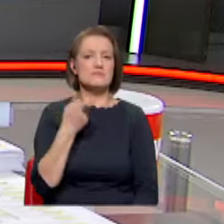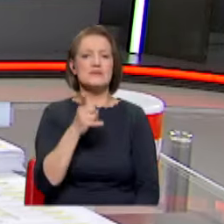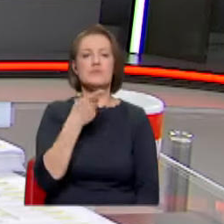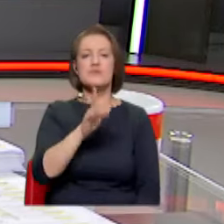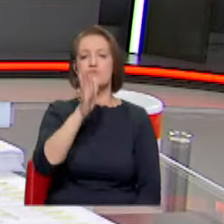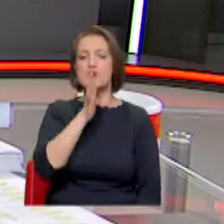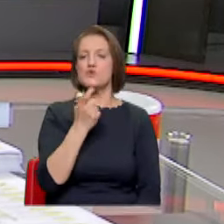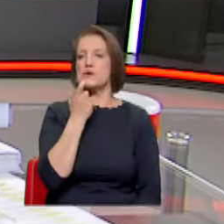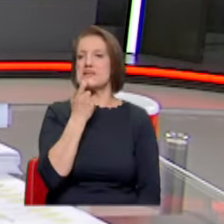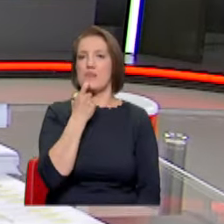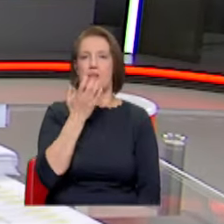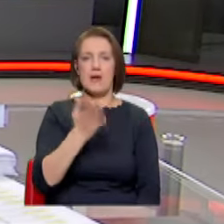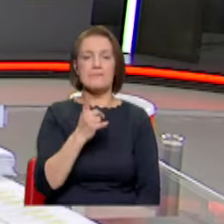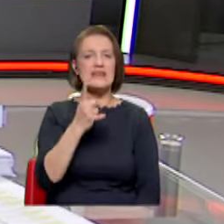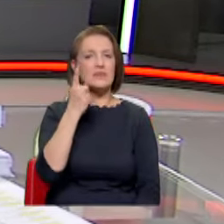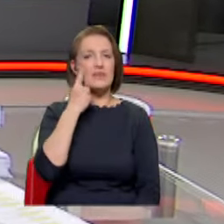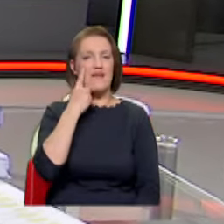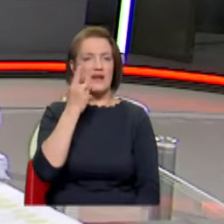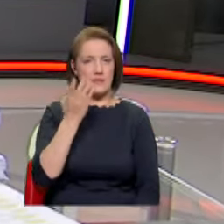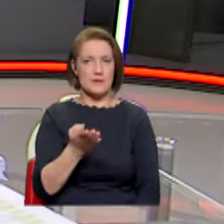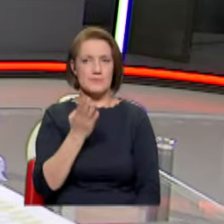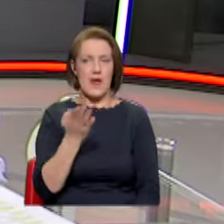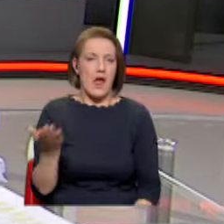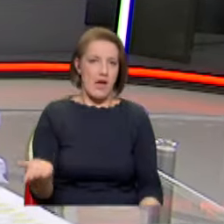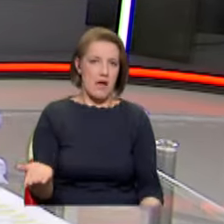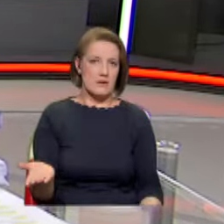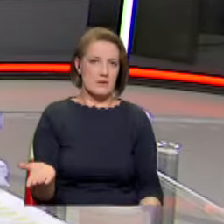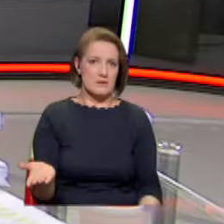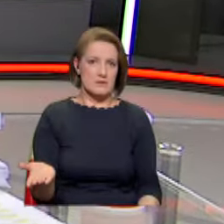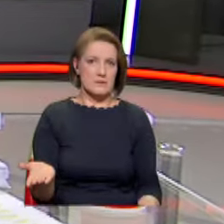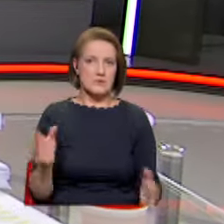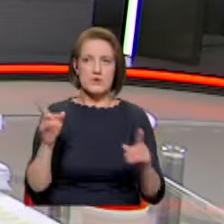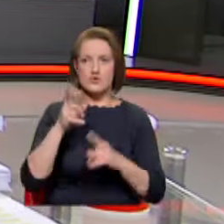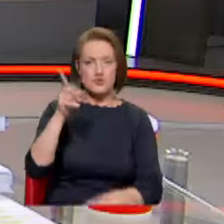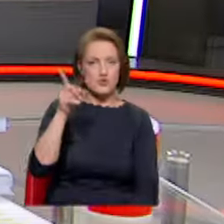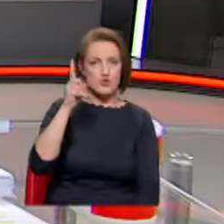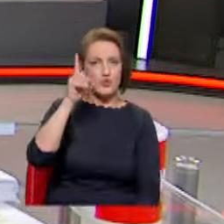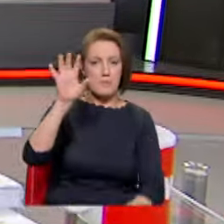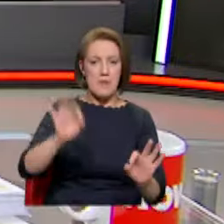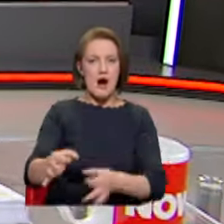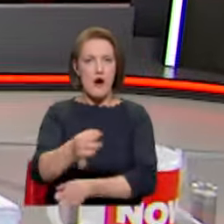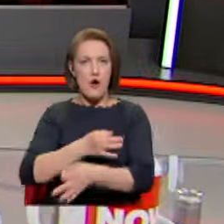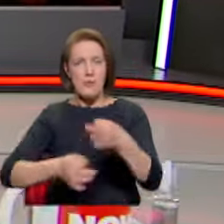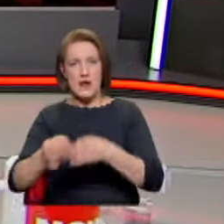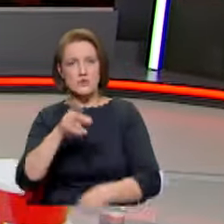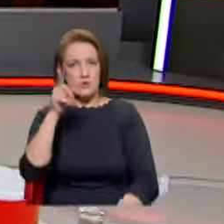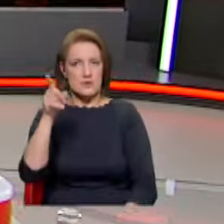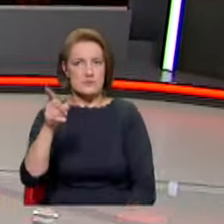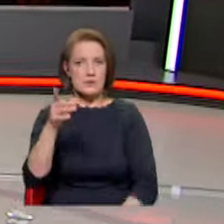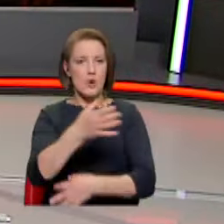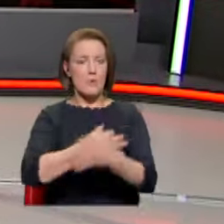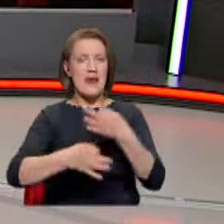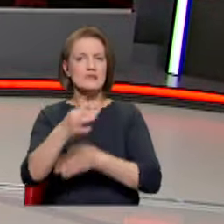1500 sene bir devlet uygarlığı E şu şu başlayan operasyonda